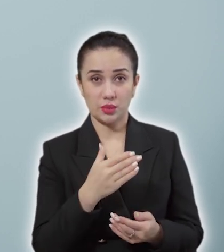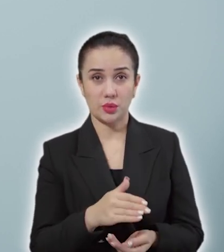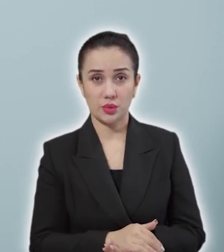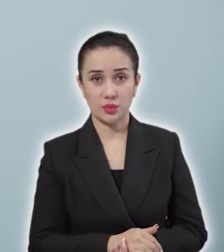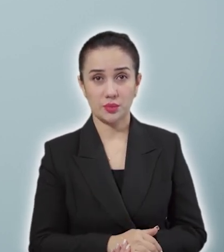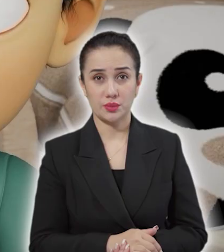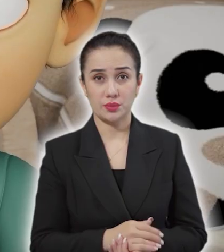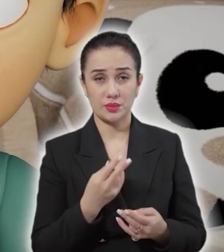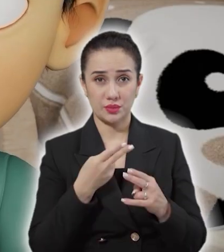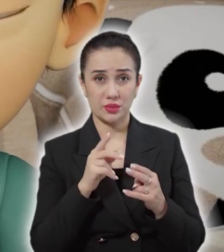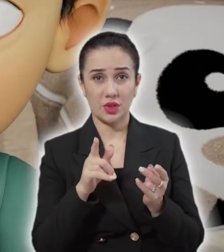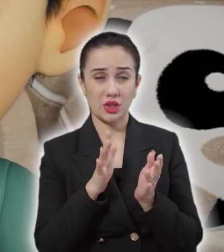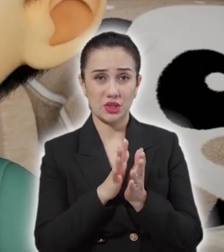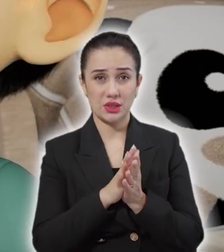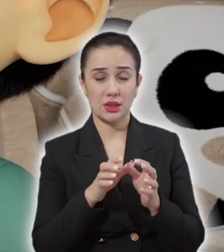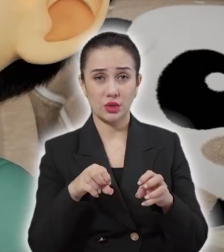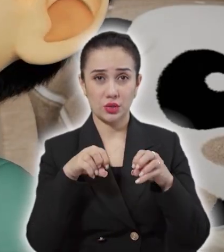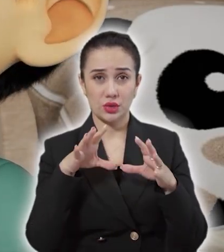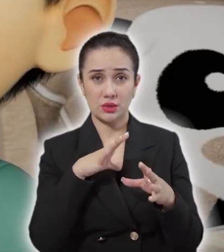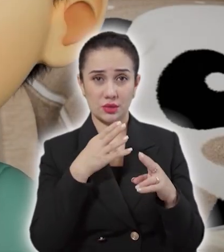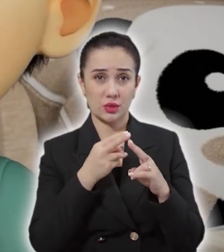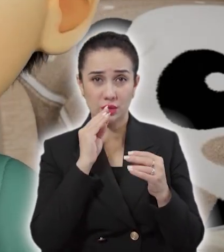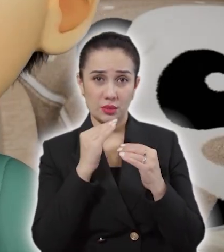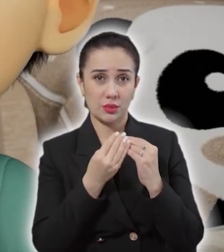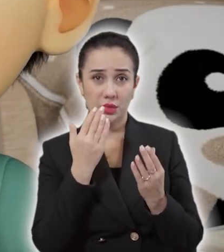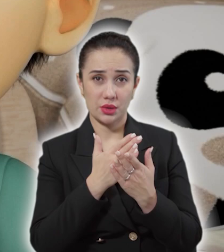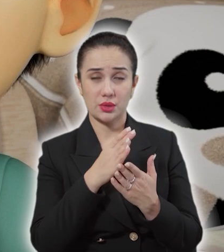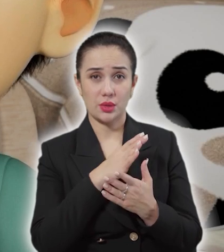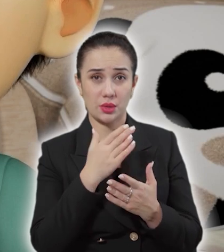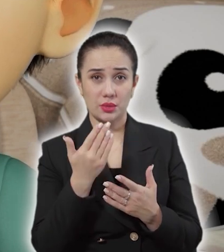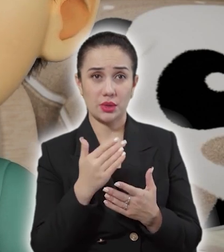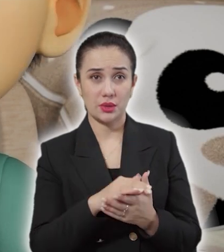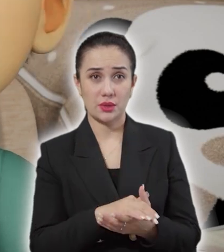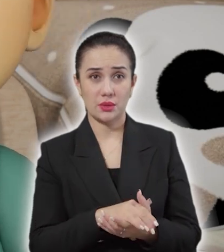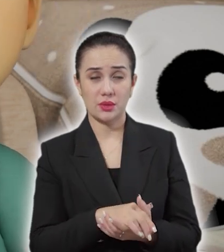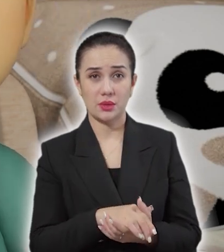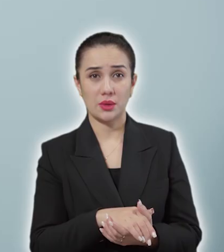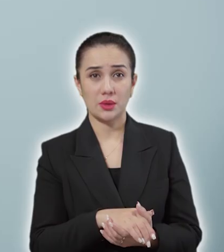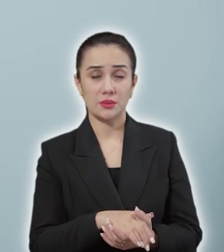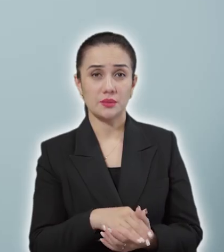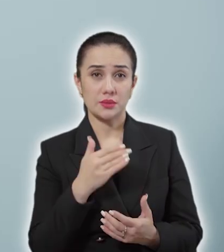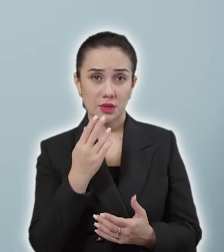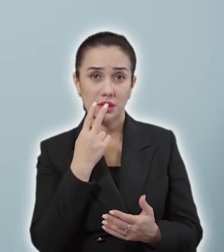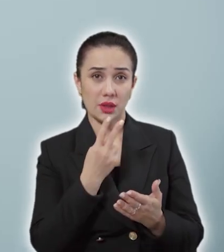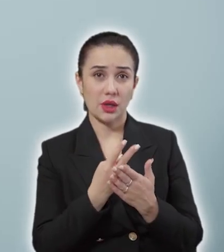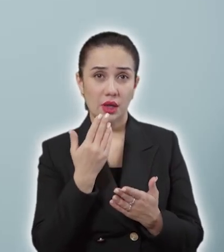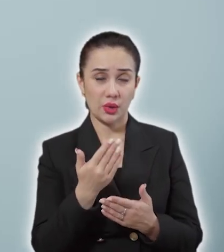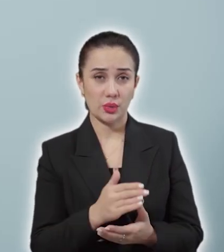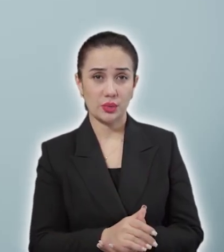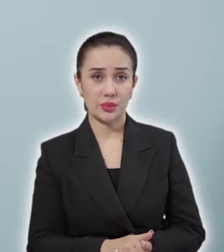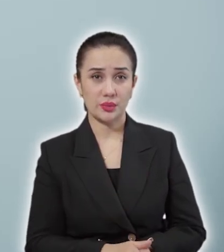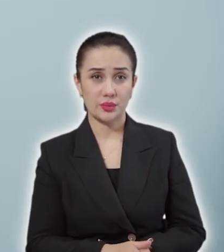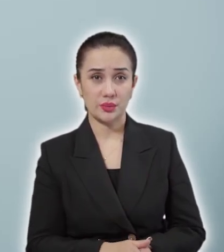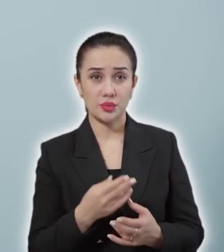ko'rdim-ku. Chang shuning ichidan chiqqan edi. Shuning uchun berkitayotgandim. Seni